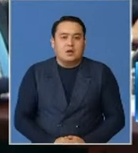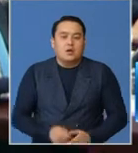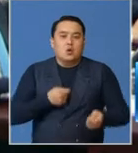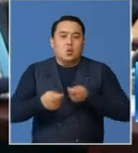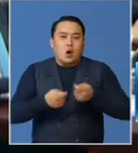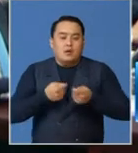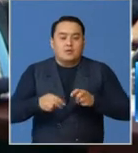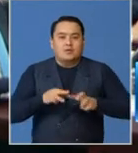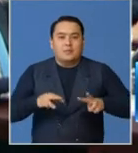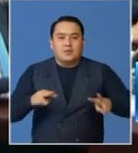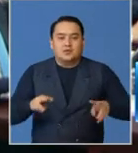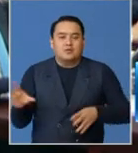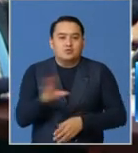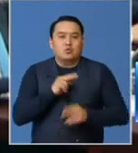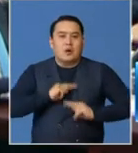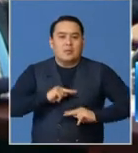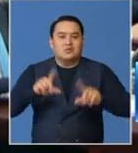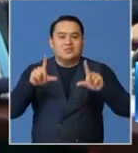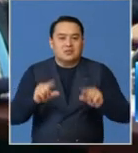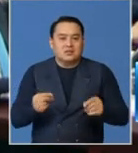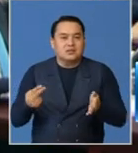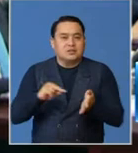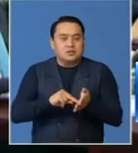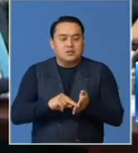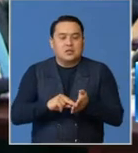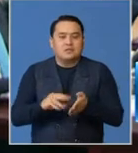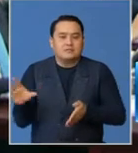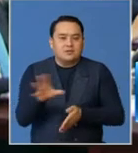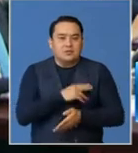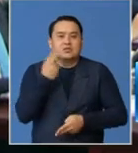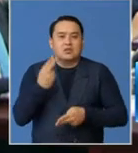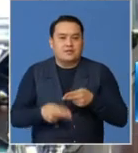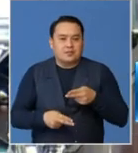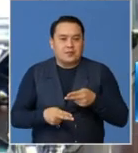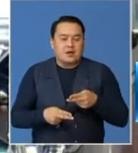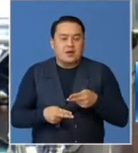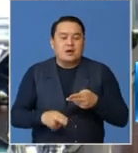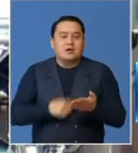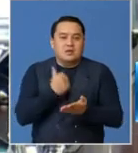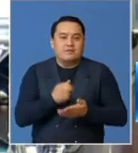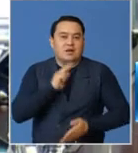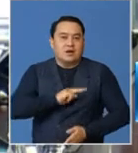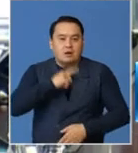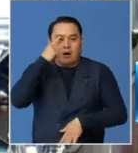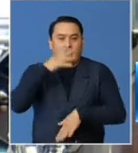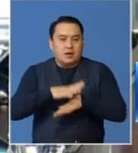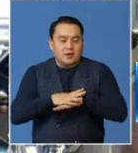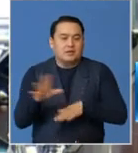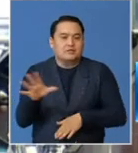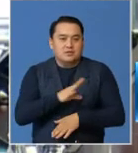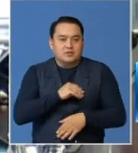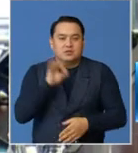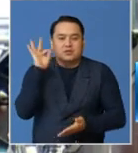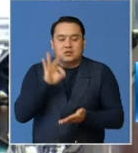Правительство со своей стороны всю работу по снижению цен на угольных разрезах завершило. Теперь основная работа на акиматах. Все